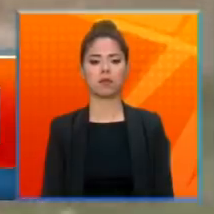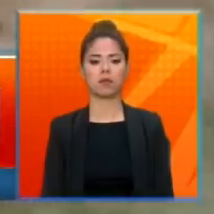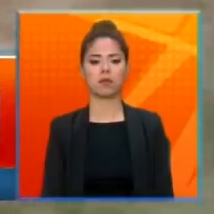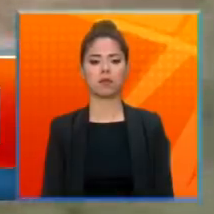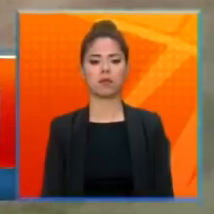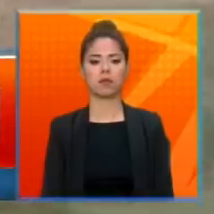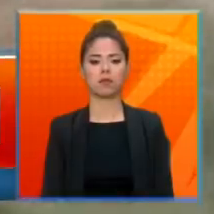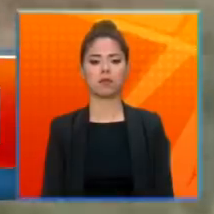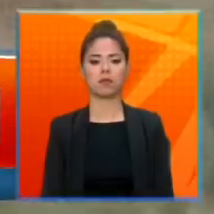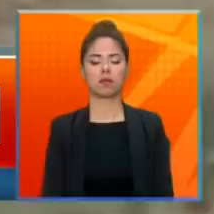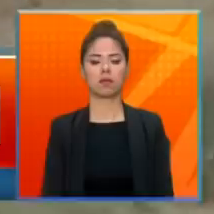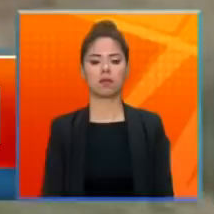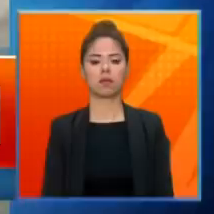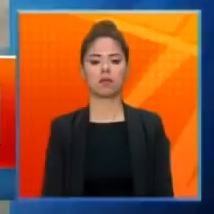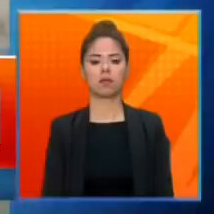Çık oradan.